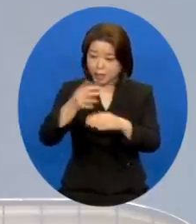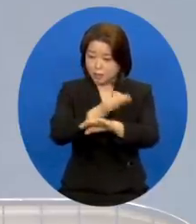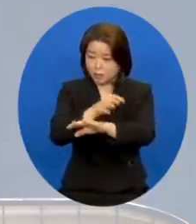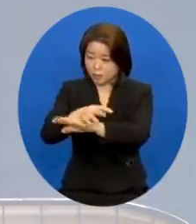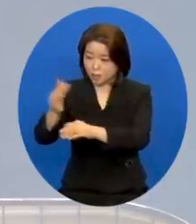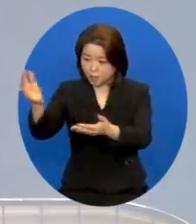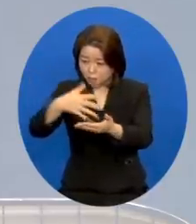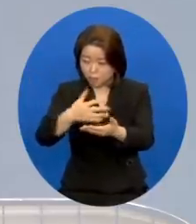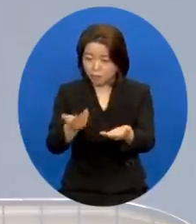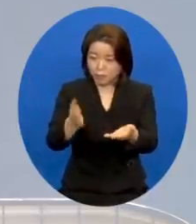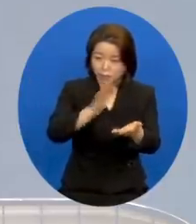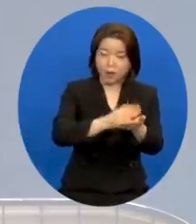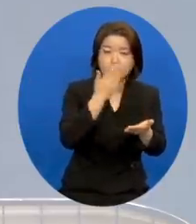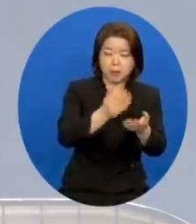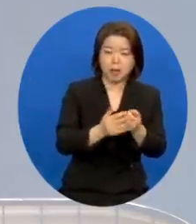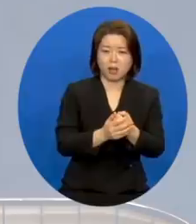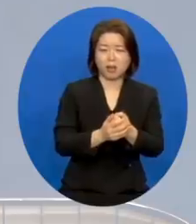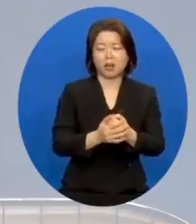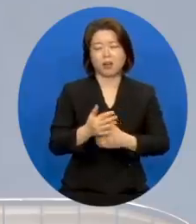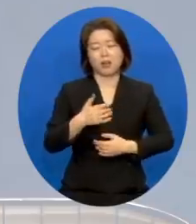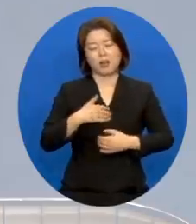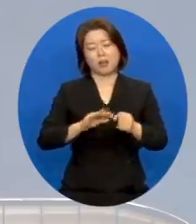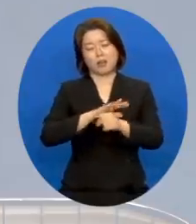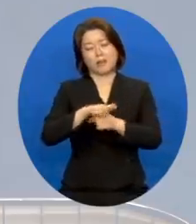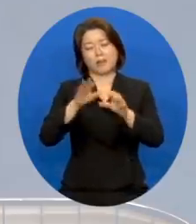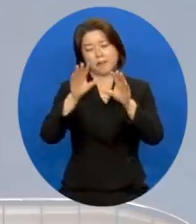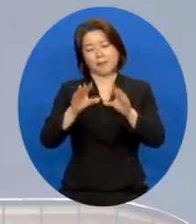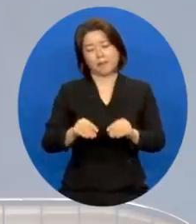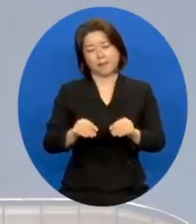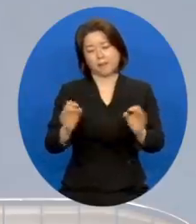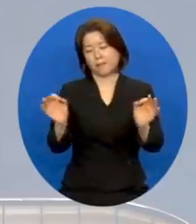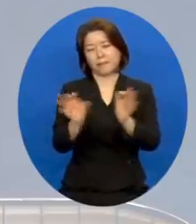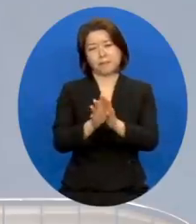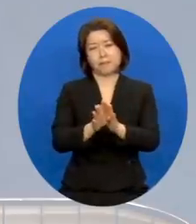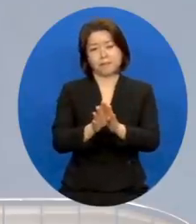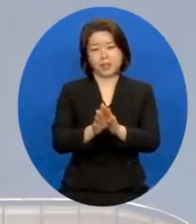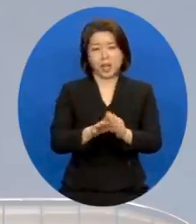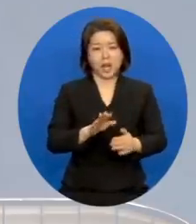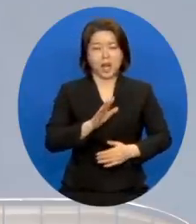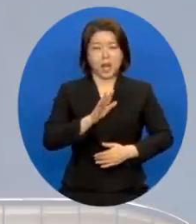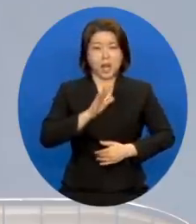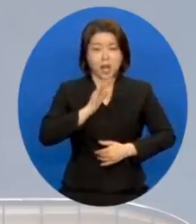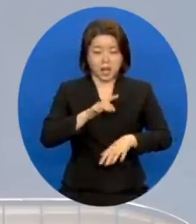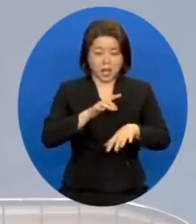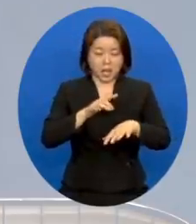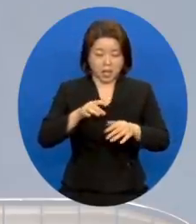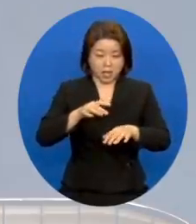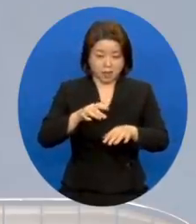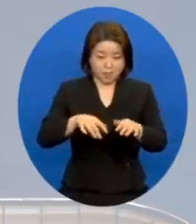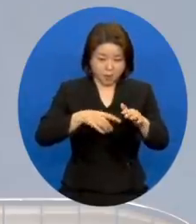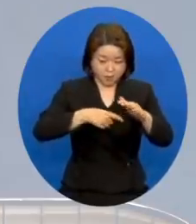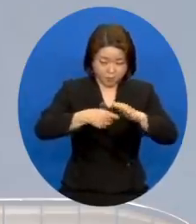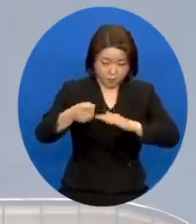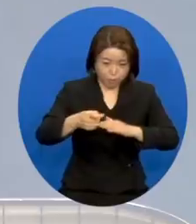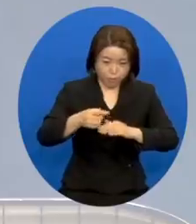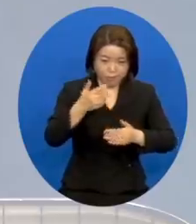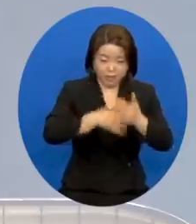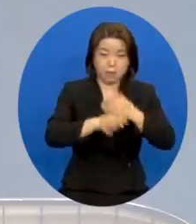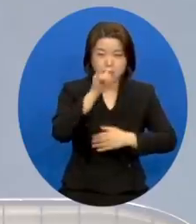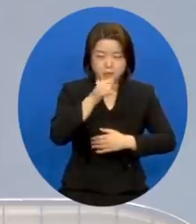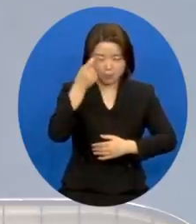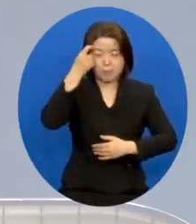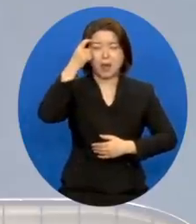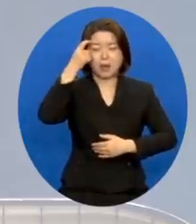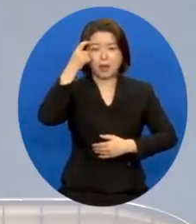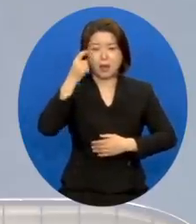버리면 다 잃어버리는 것 직자 도둑이 아직도 남아 있구나 그게 다 깨달아 지도 그래서